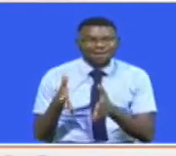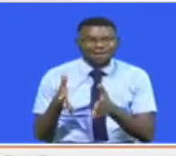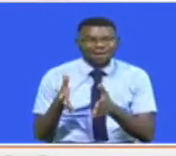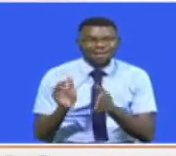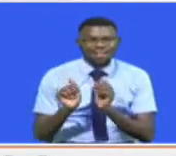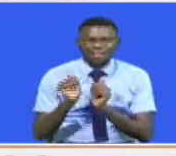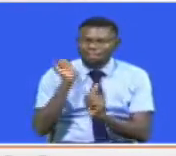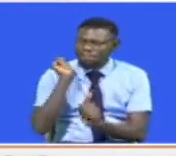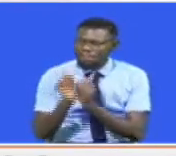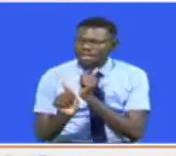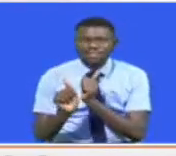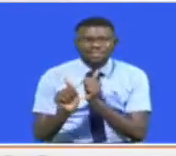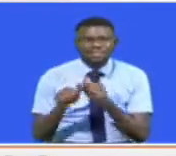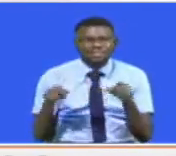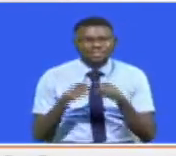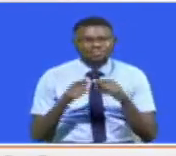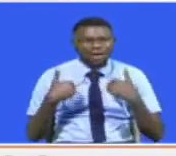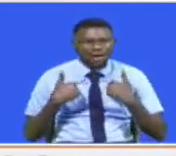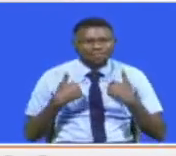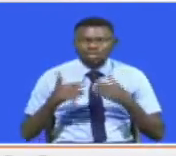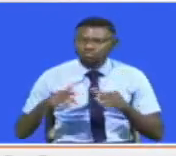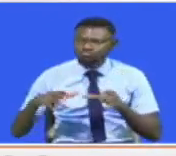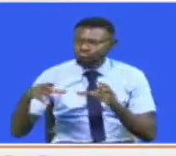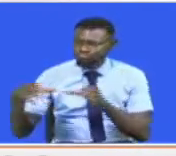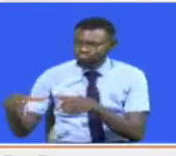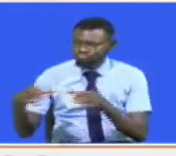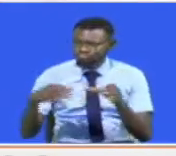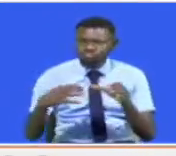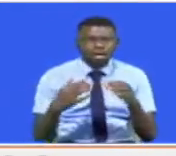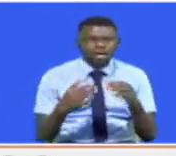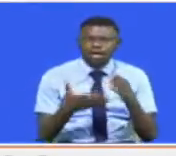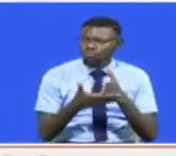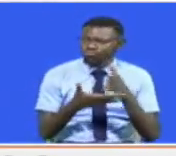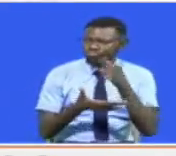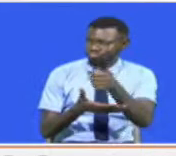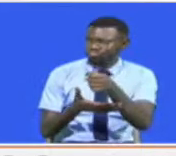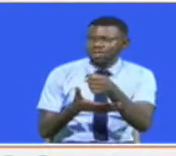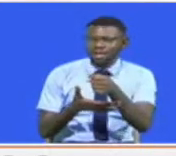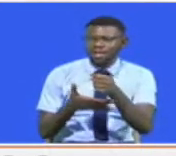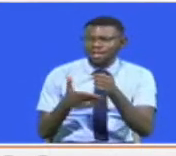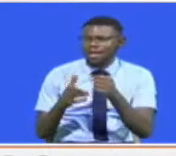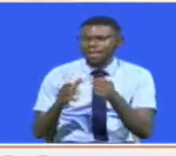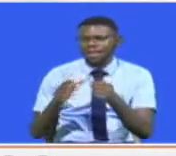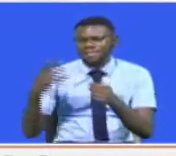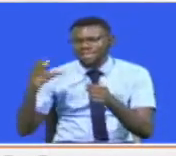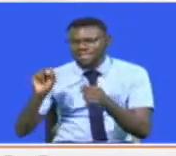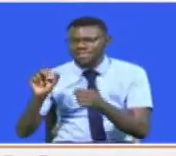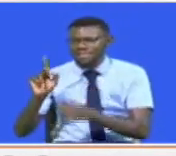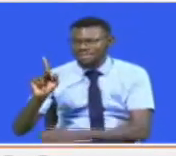na zile vikosi maalumu ambavyo ametuma waziri Kindiki kuja kutembea,